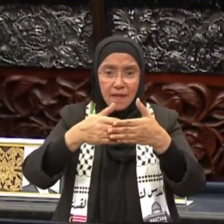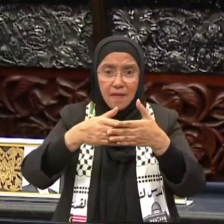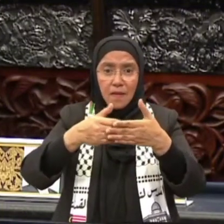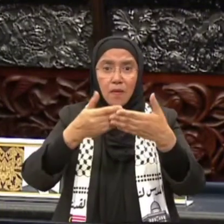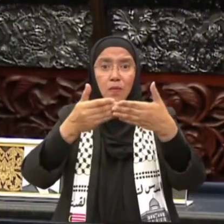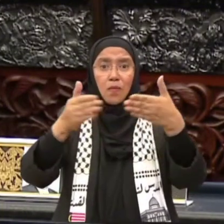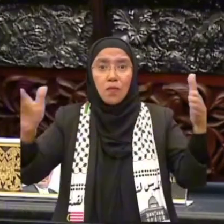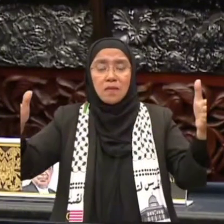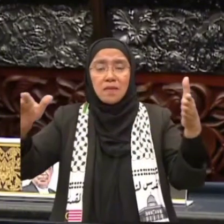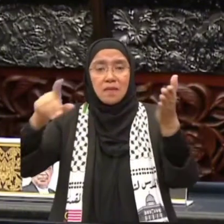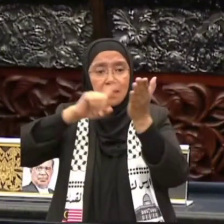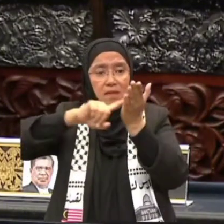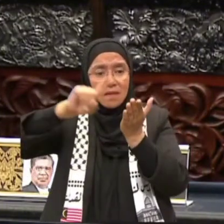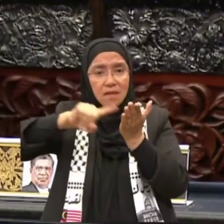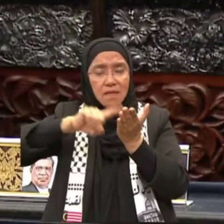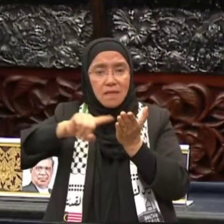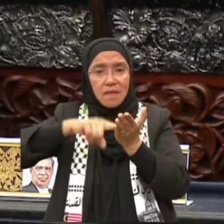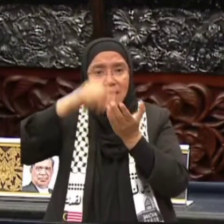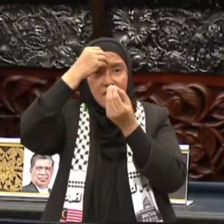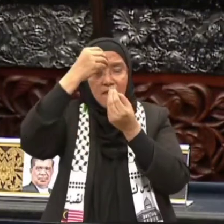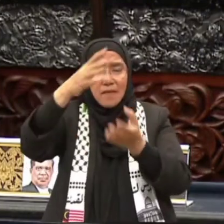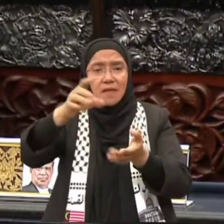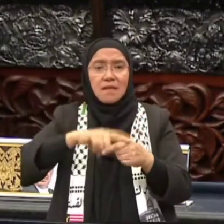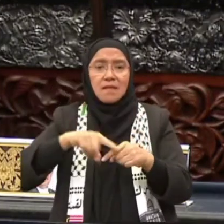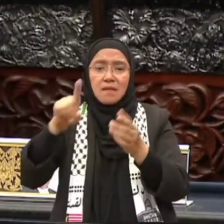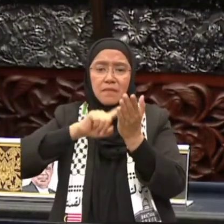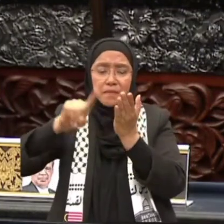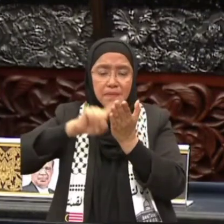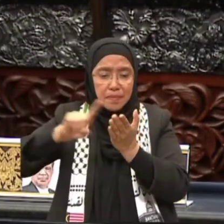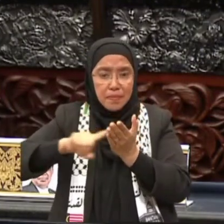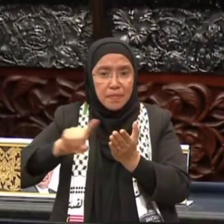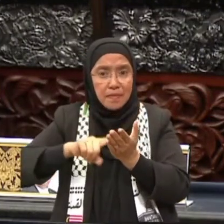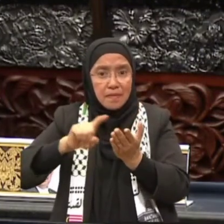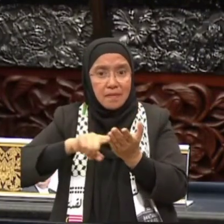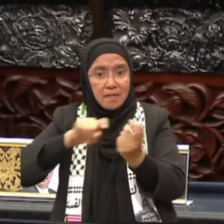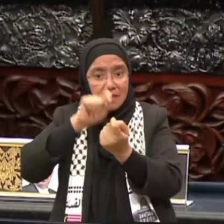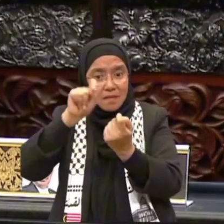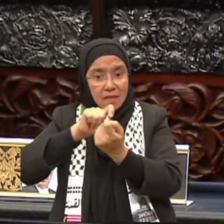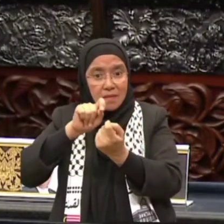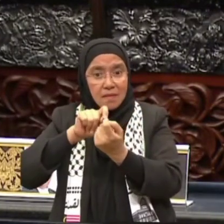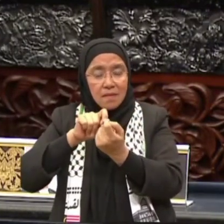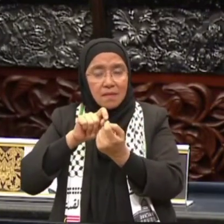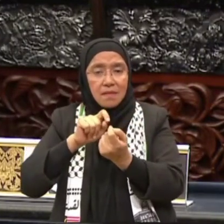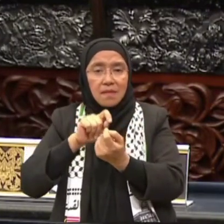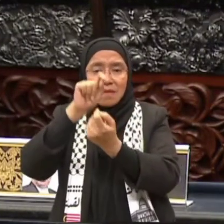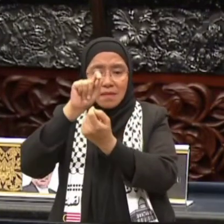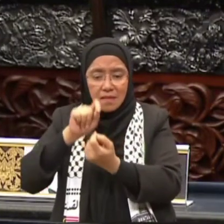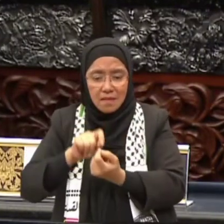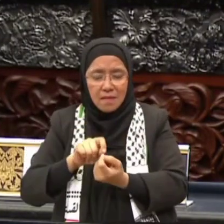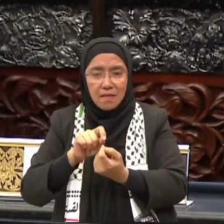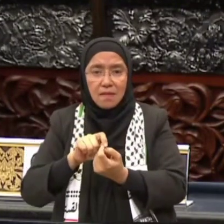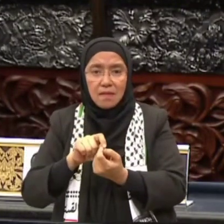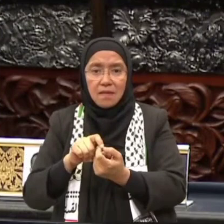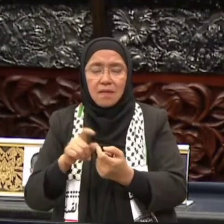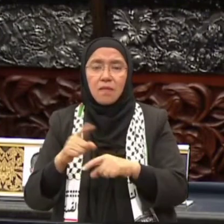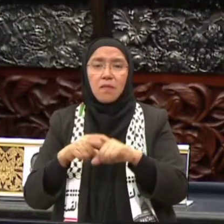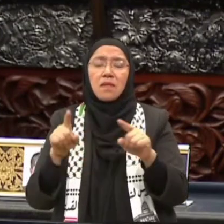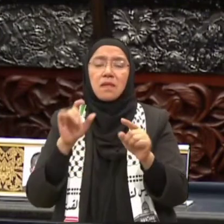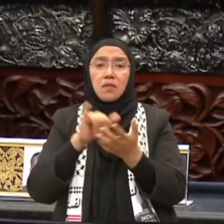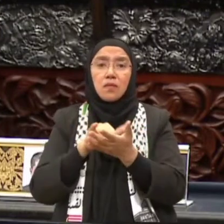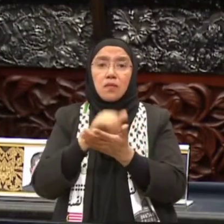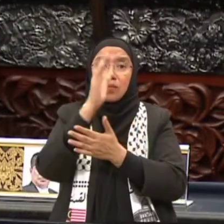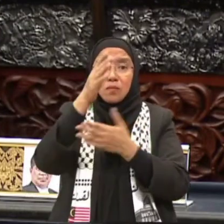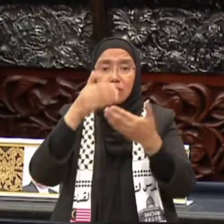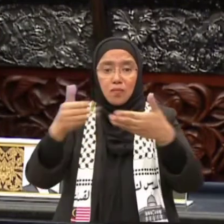semakkan maklumat dan verifikasi isi rumah itu berlaku. PADU akan dibuka dalam bulan Januari